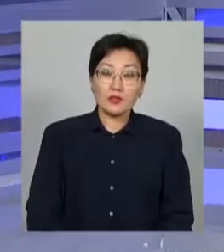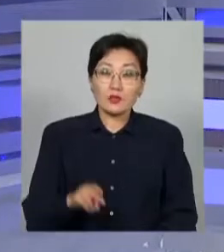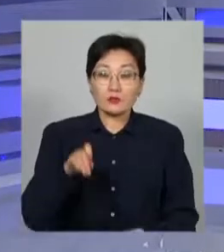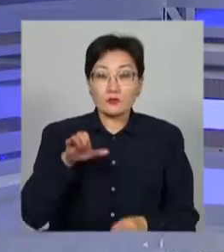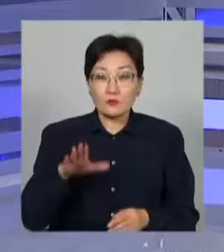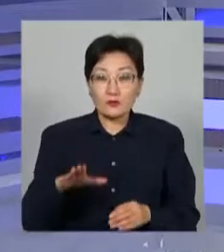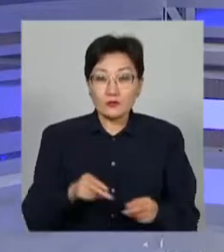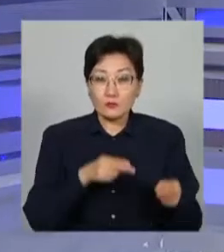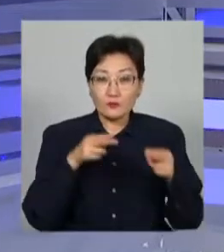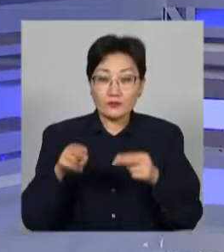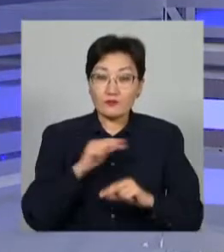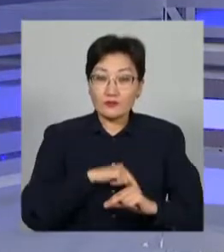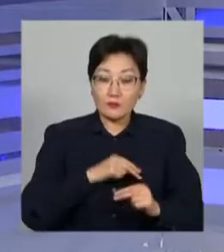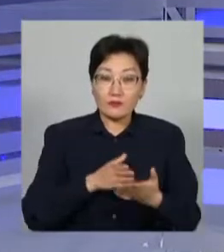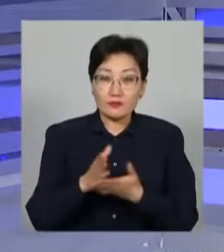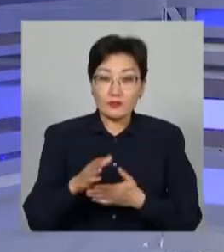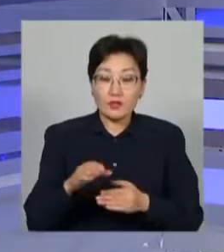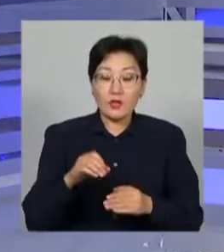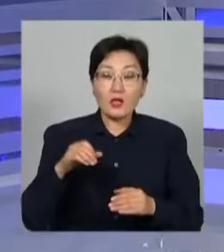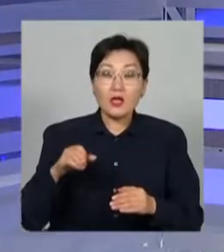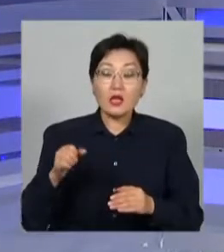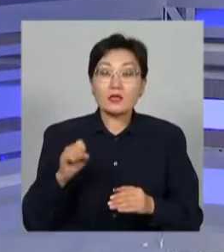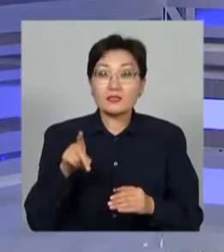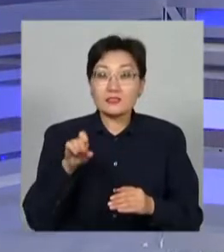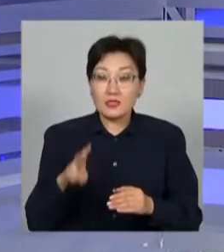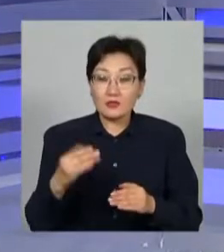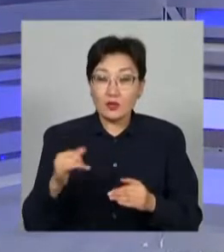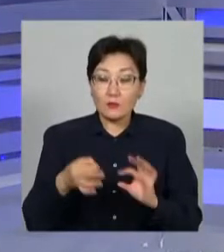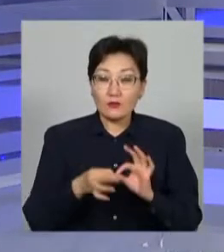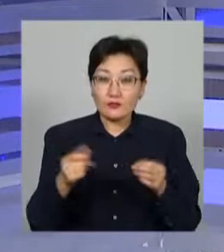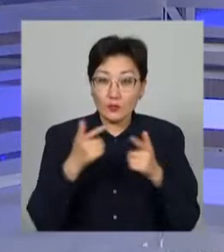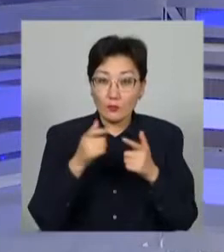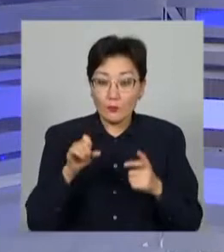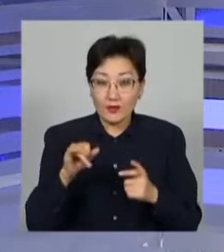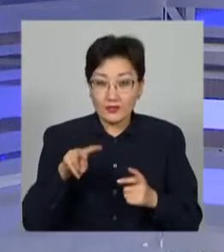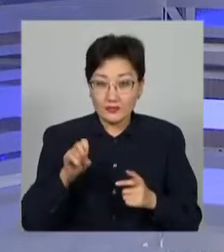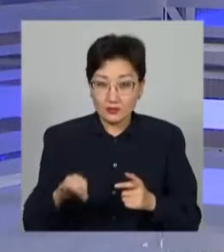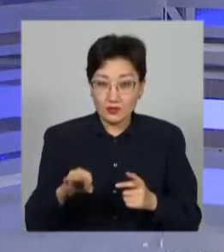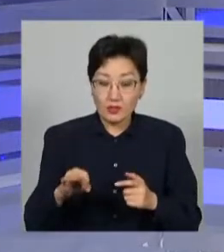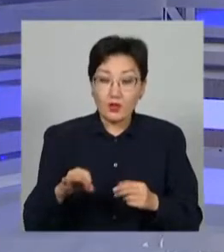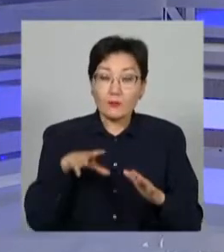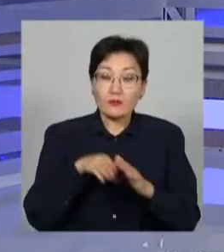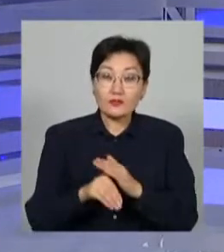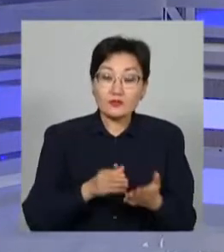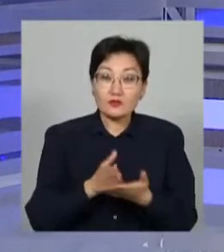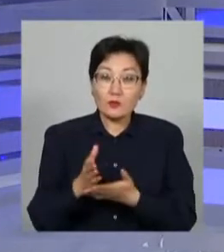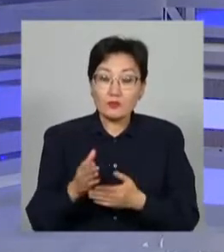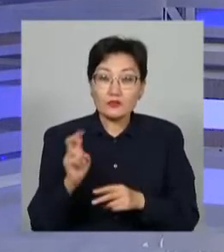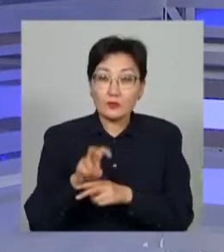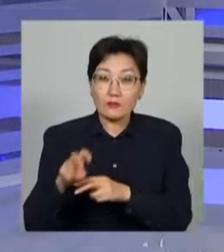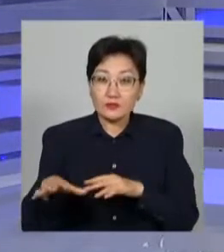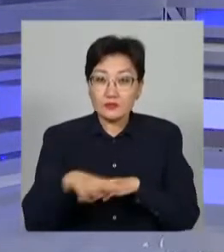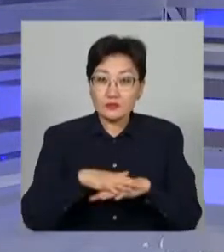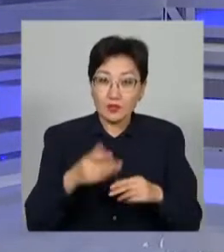Касым-Жомарт Токаев прибыл с рабочим визитом в Казань. Об этом сообщил его пресс-секретарь Берик Уали. В рамках визита он посетил